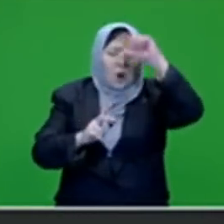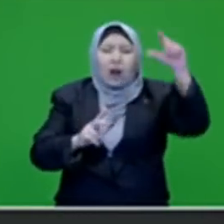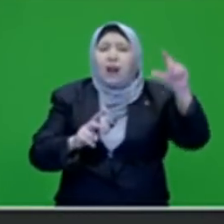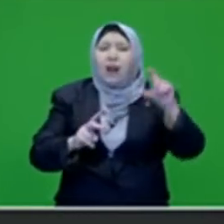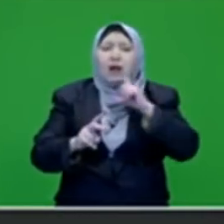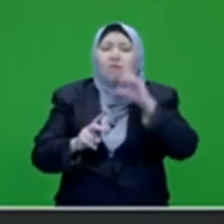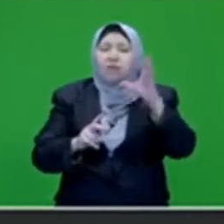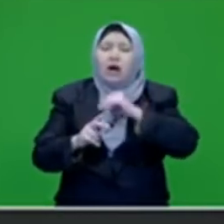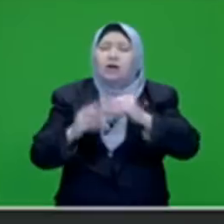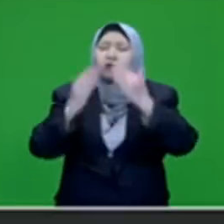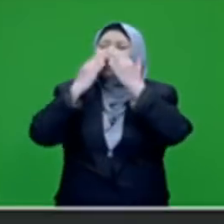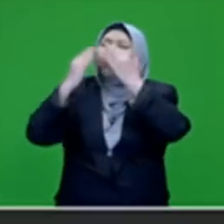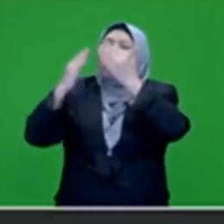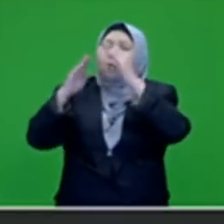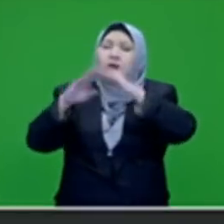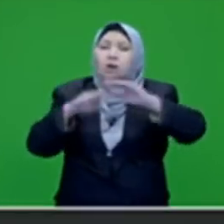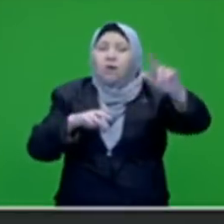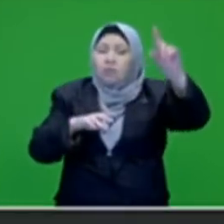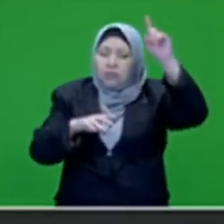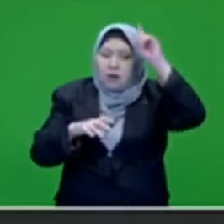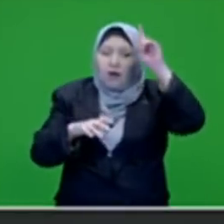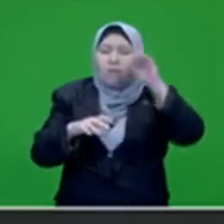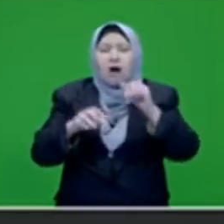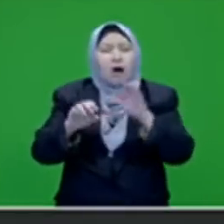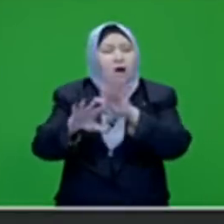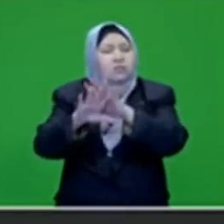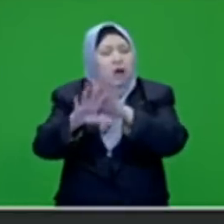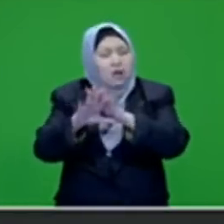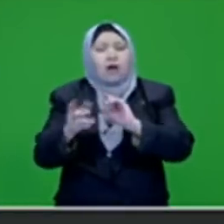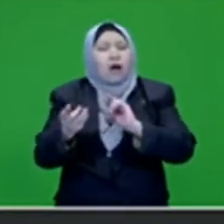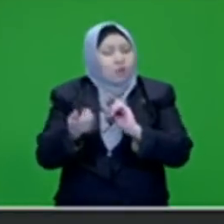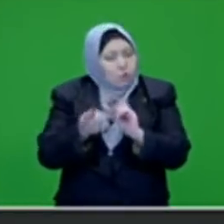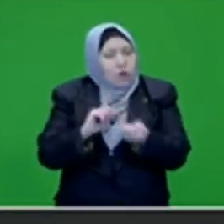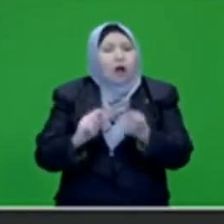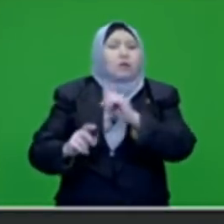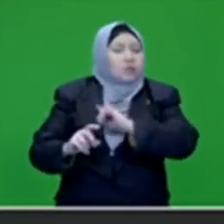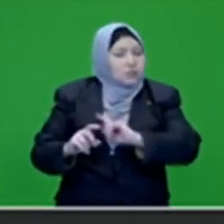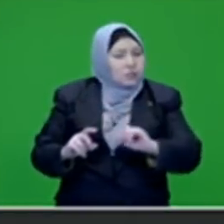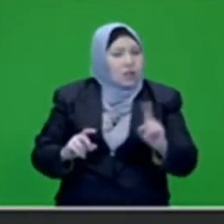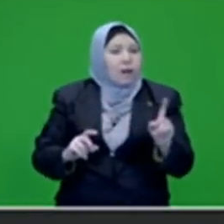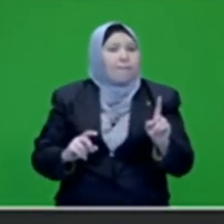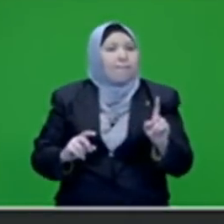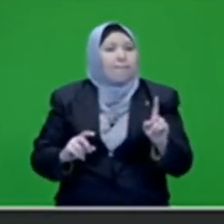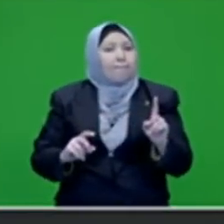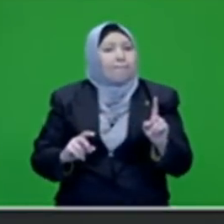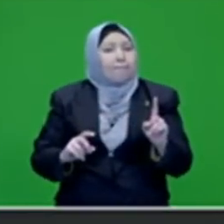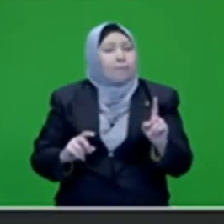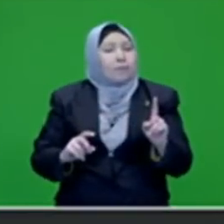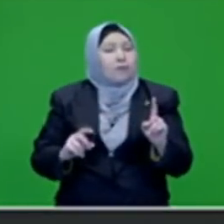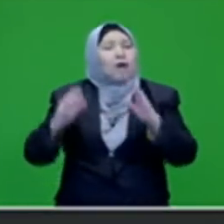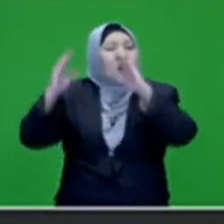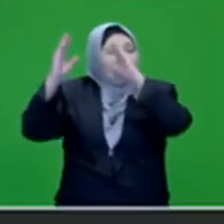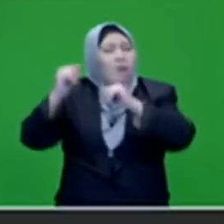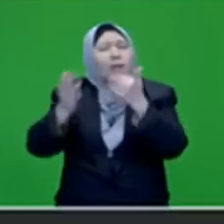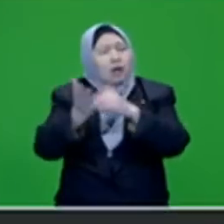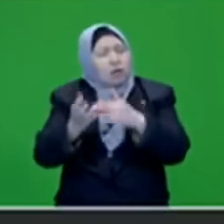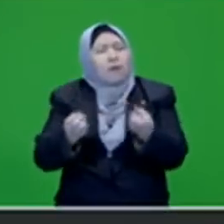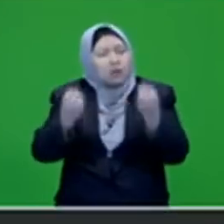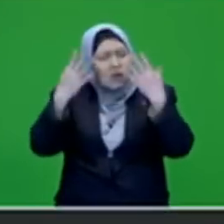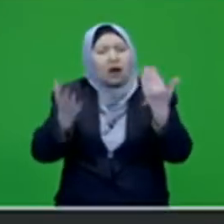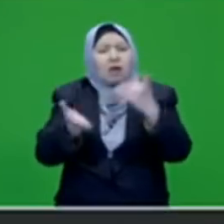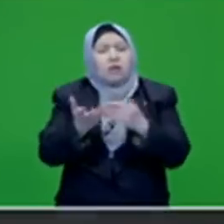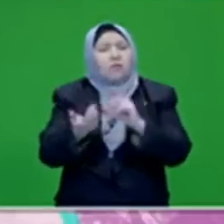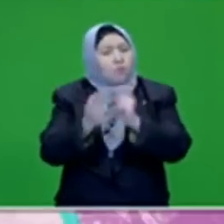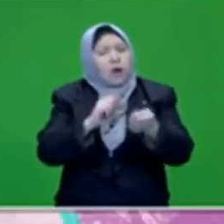saya, alhamdulillah, hampir ramai juga yang masuk Islam. Alhamdulillah. Mudah-mudahan lebih ramai lagi akan masuk Islam.